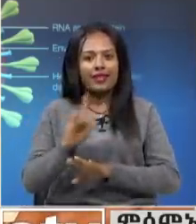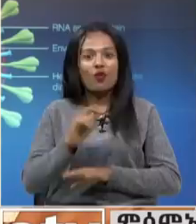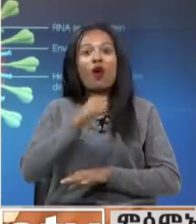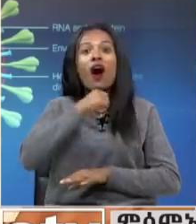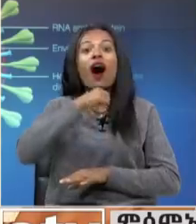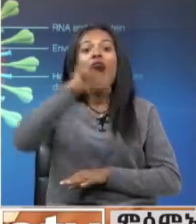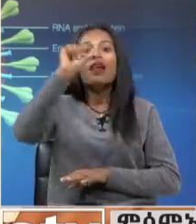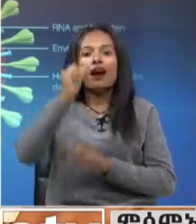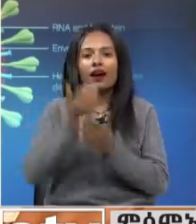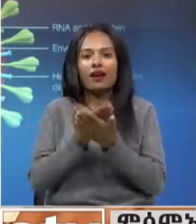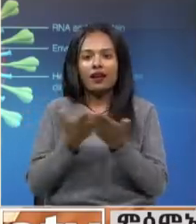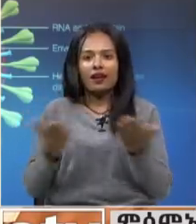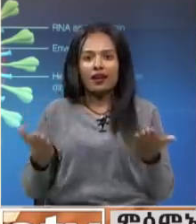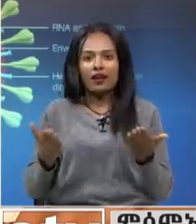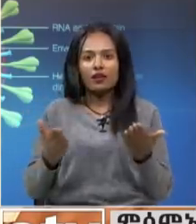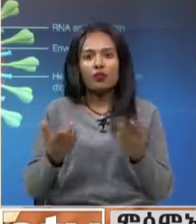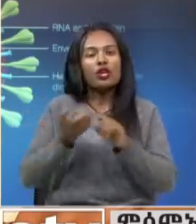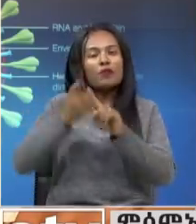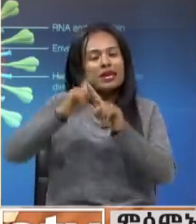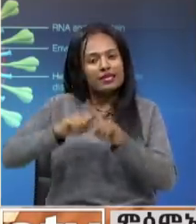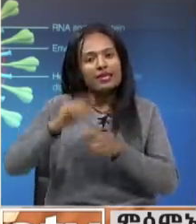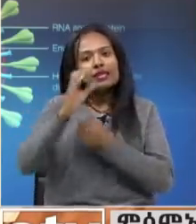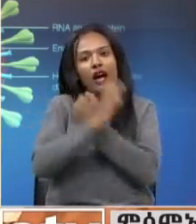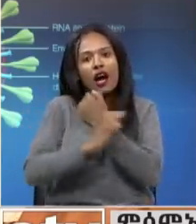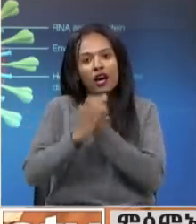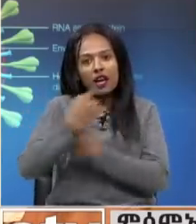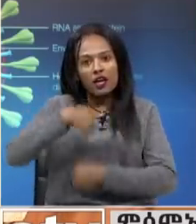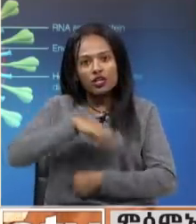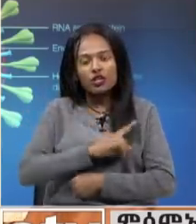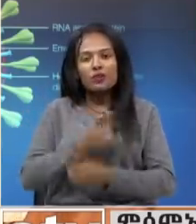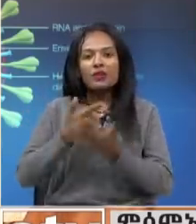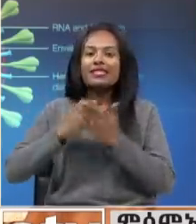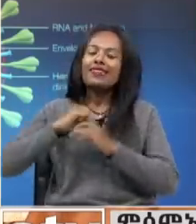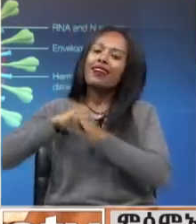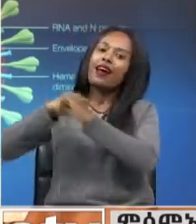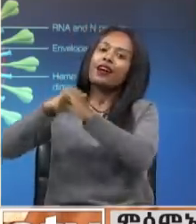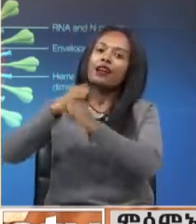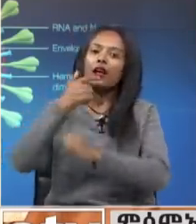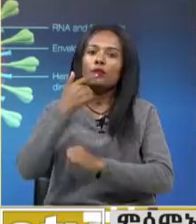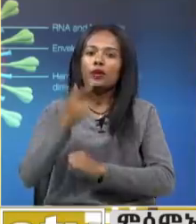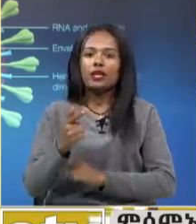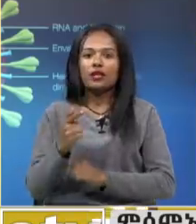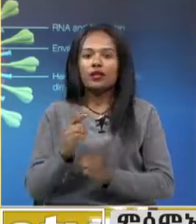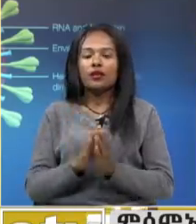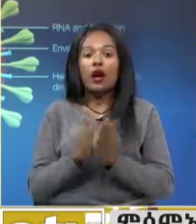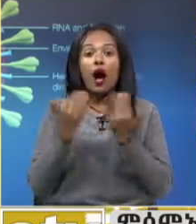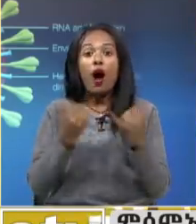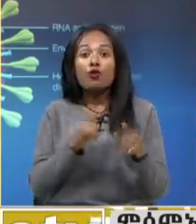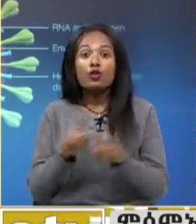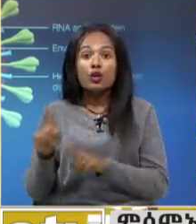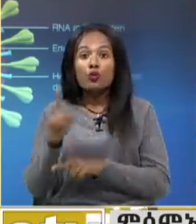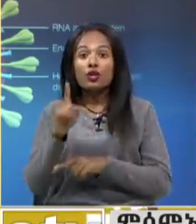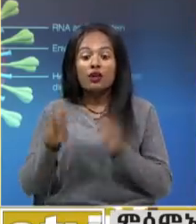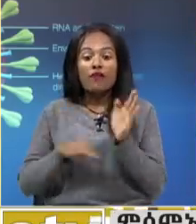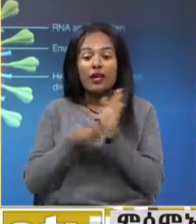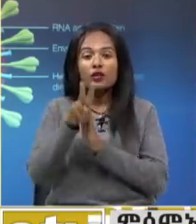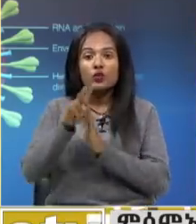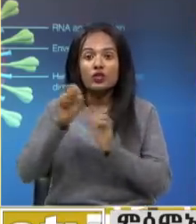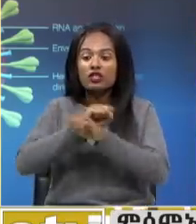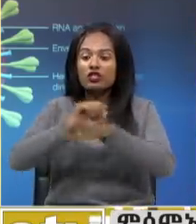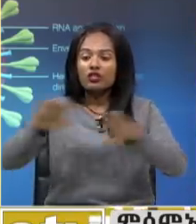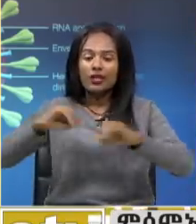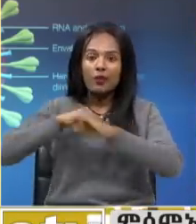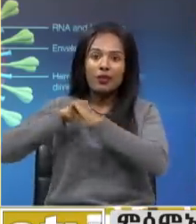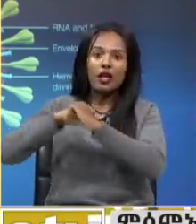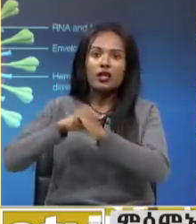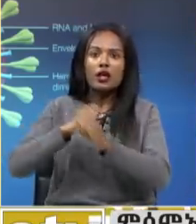ይህንን ነገር ታገራችን ላይ ይመልስልናል፣ ይከላከልልናል ብለን እንከጀላለን። አሁን ደግሞ የቫይረሱን ስርጭት ለመግታት